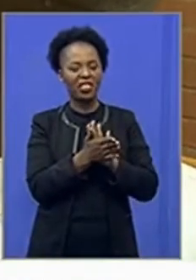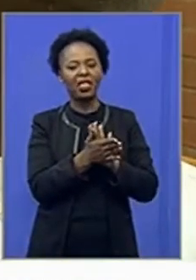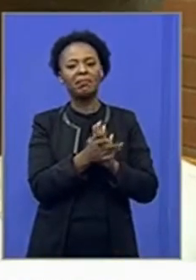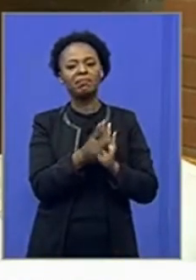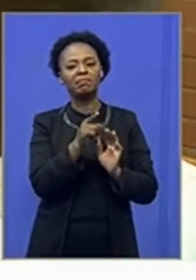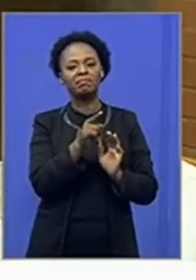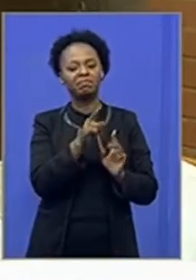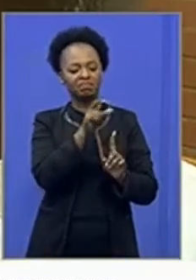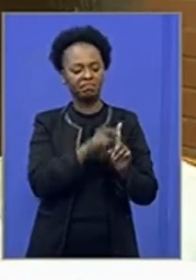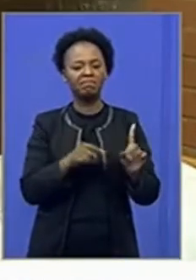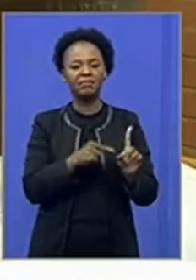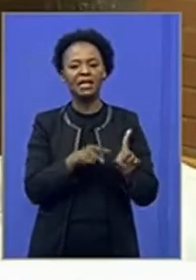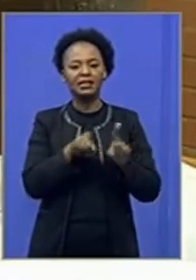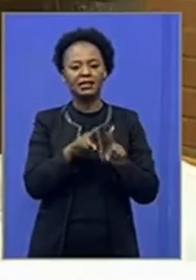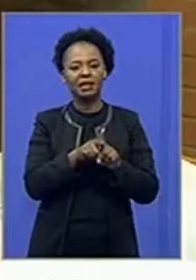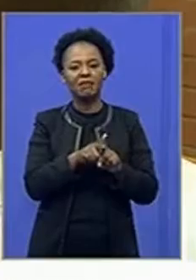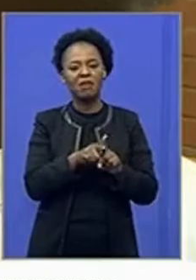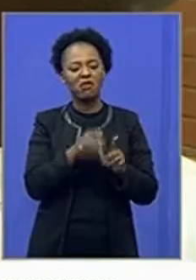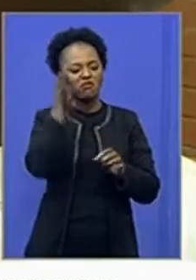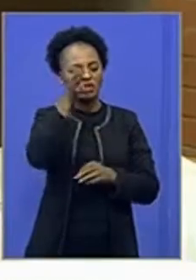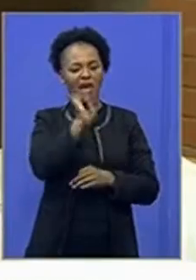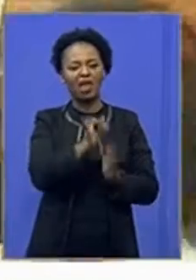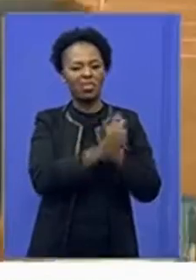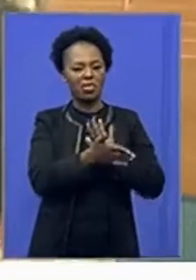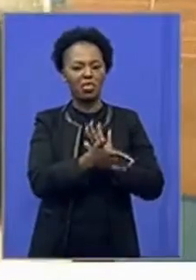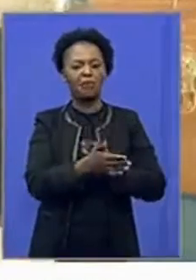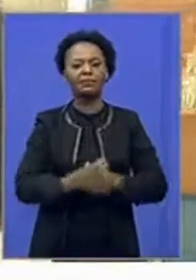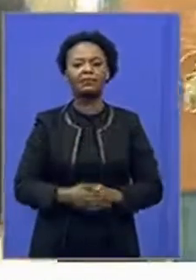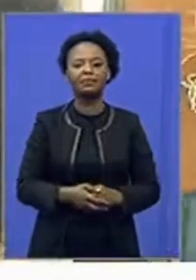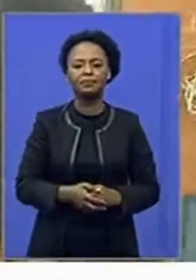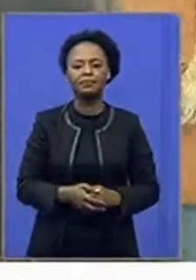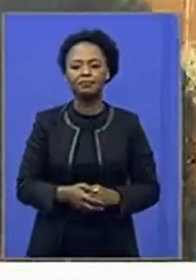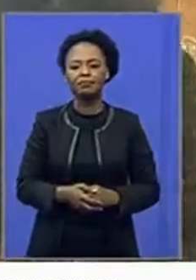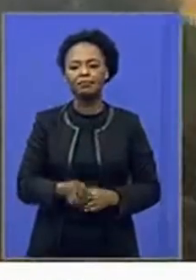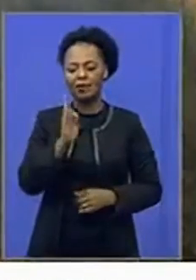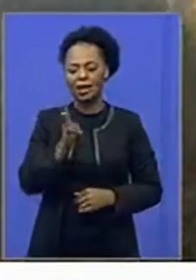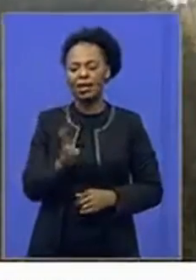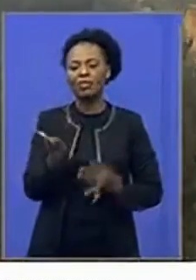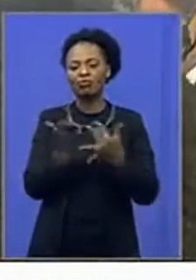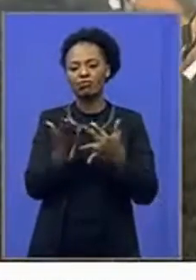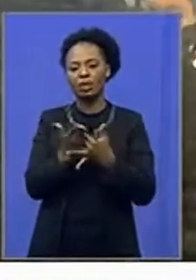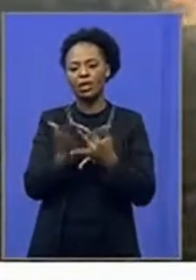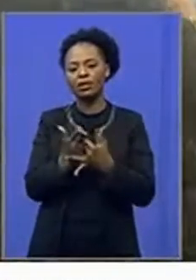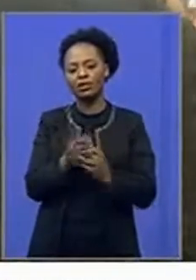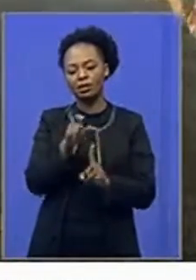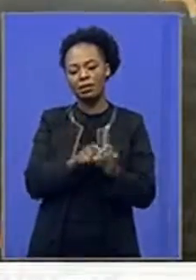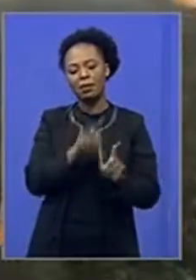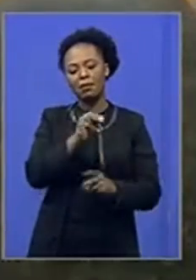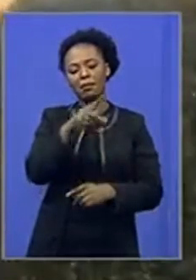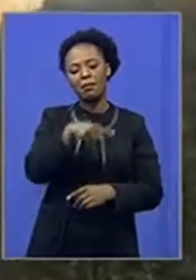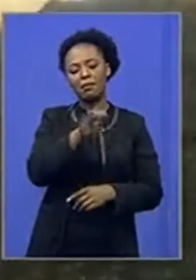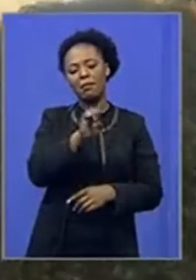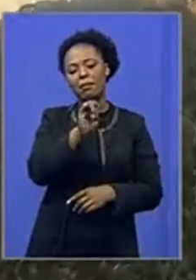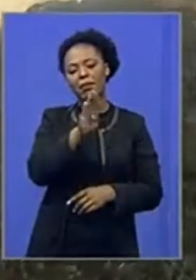gae le go senya bokamoso ba gae. Kgabagare tsheko e nngwe ya Marikana eo William Mpembe a tlhagelelang mo go yona e solofetse